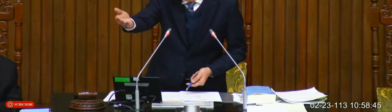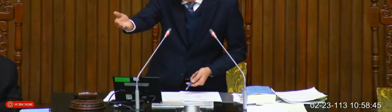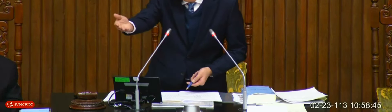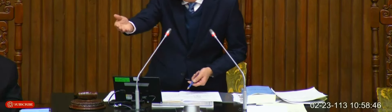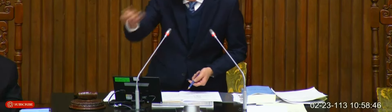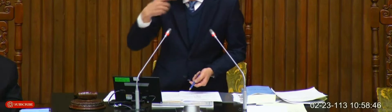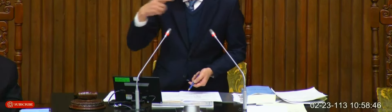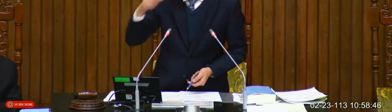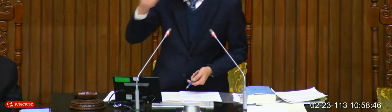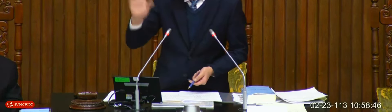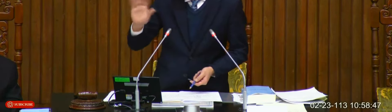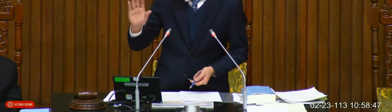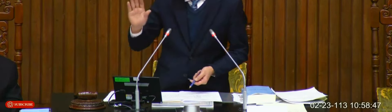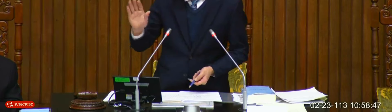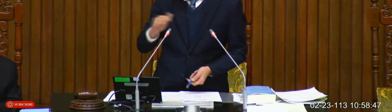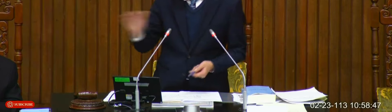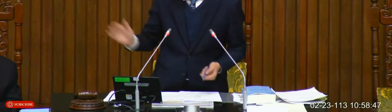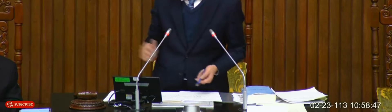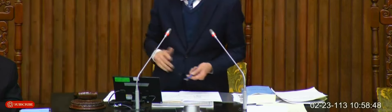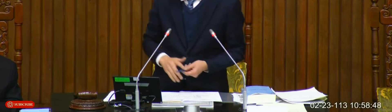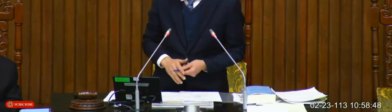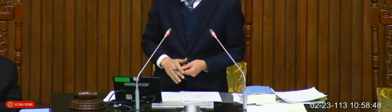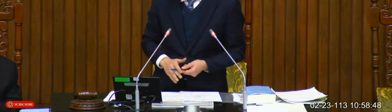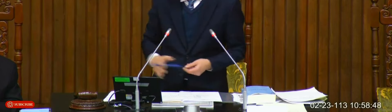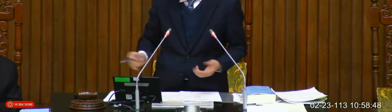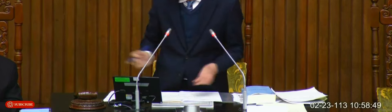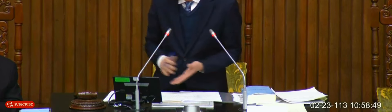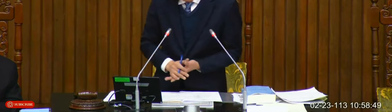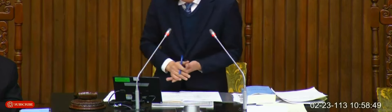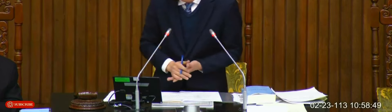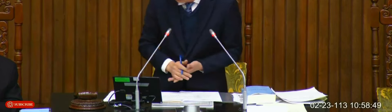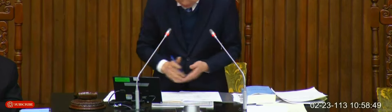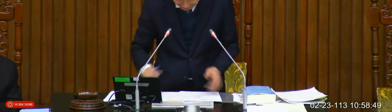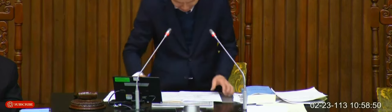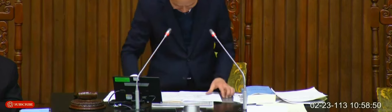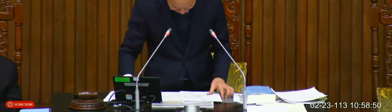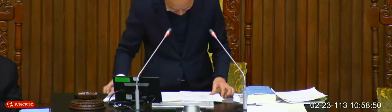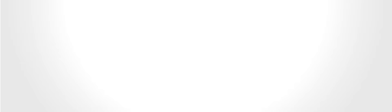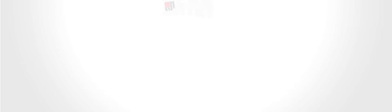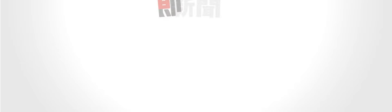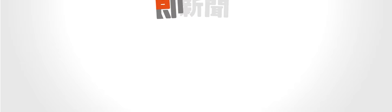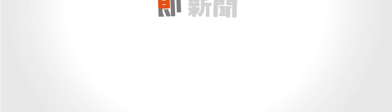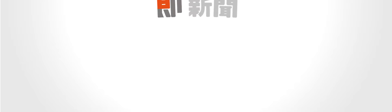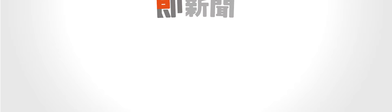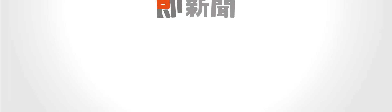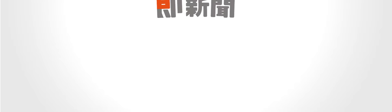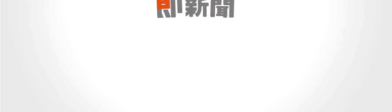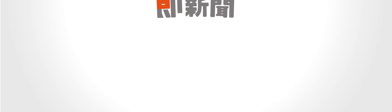询的话，麻烦带一个热茶，没关系的，我们都能理解，好不好？立法院很有人情味的，好。